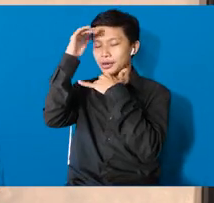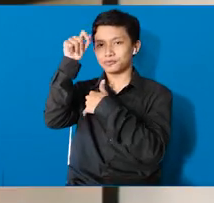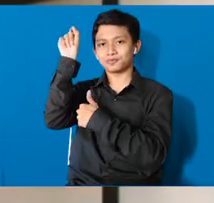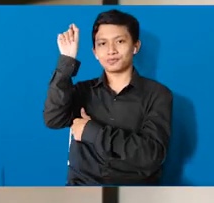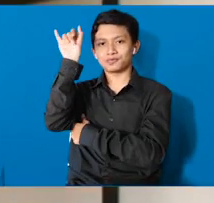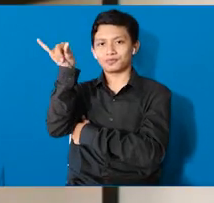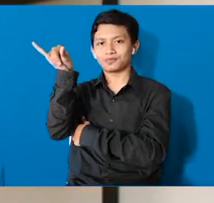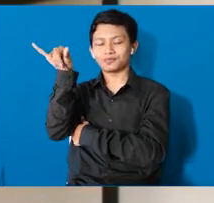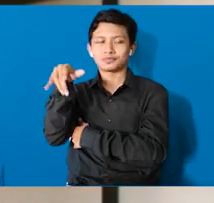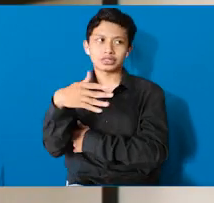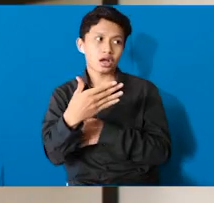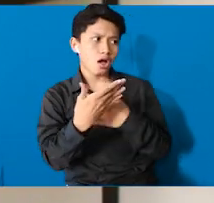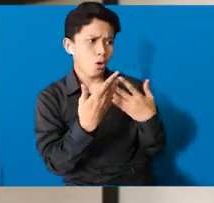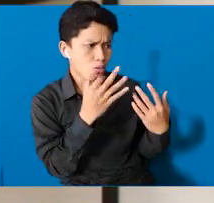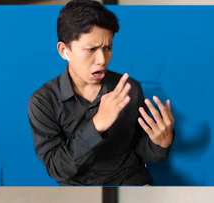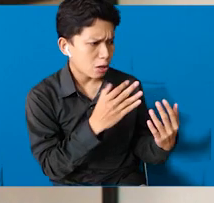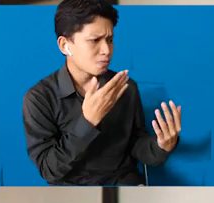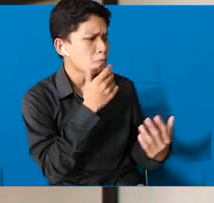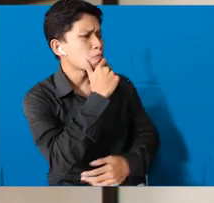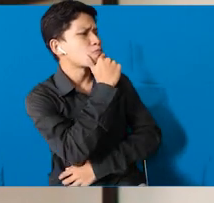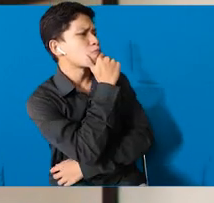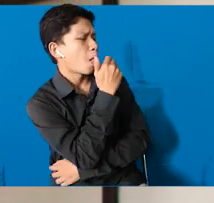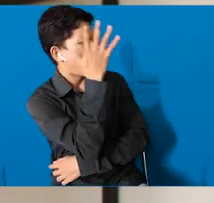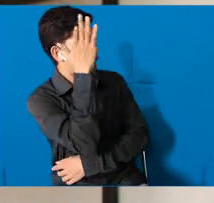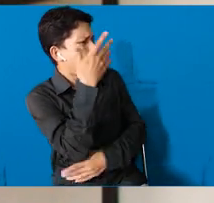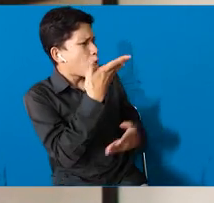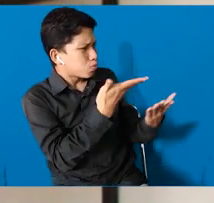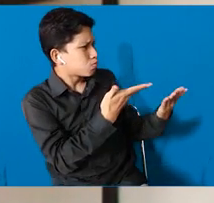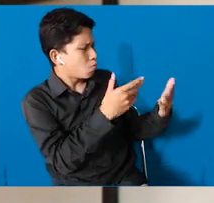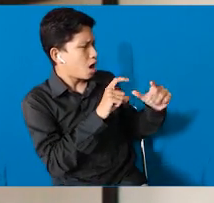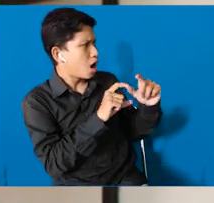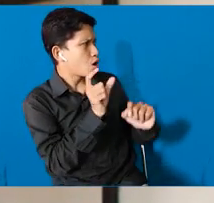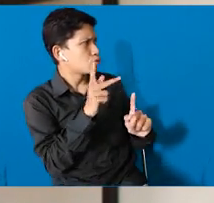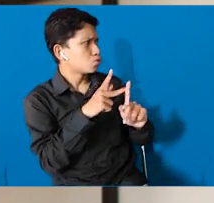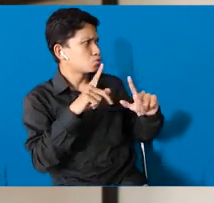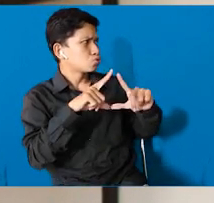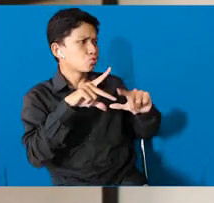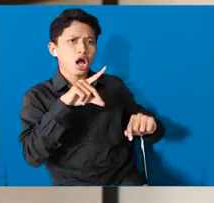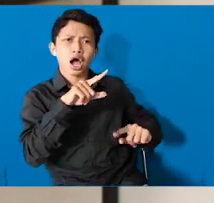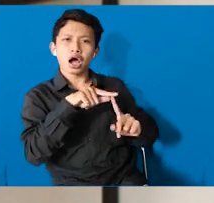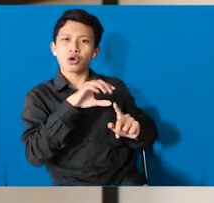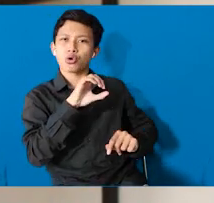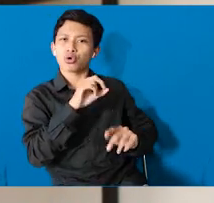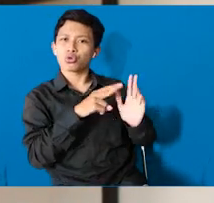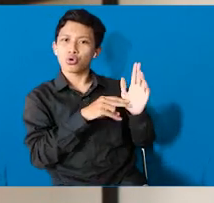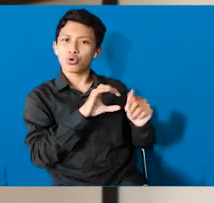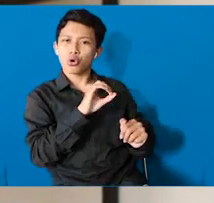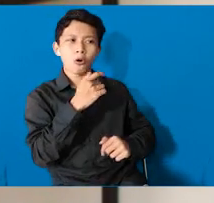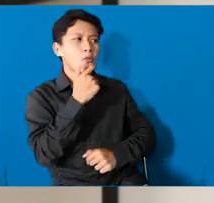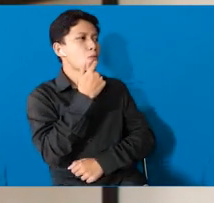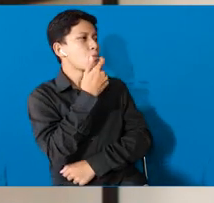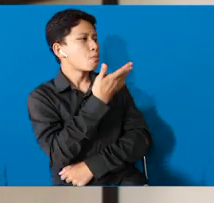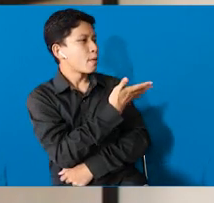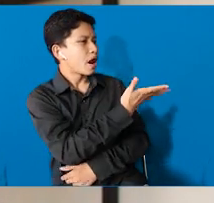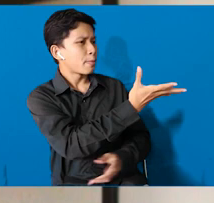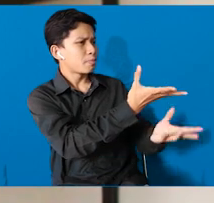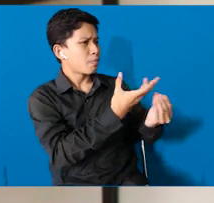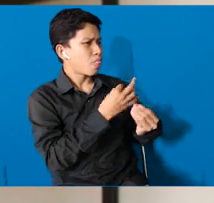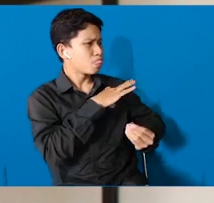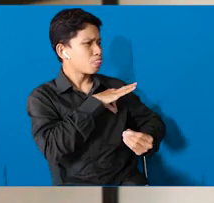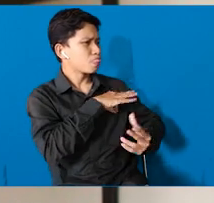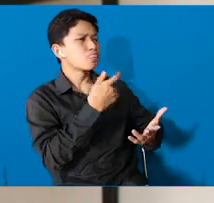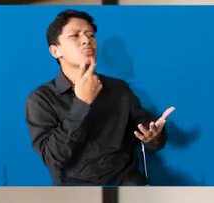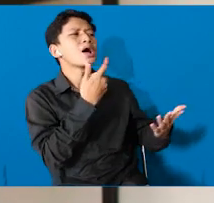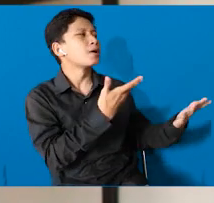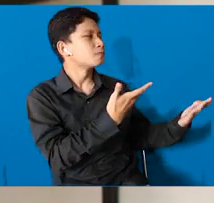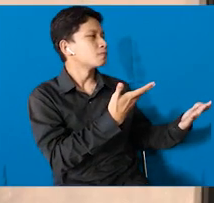harapannya. Siap. Nah, bagaimana menurut Mas Suhartono sendiri sebagai difabel mewakili teman-temannya sebagai penerima manfaat? Apa